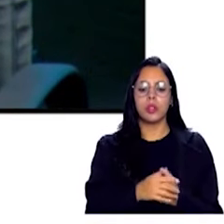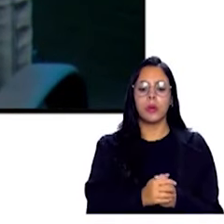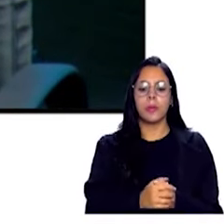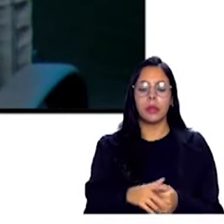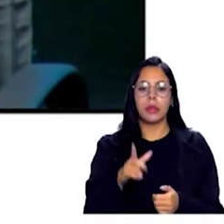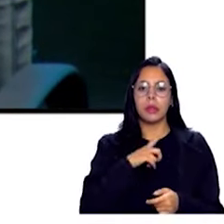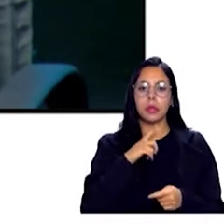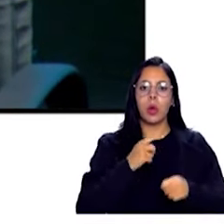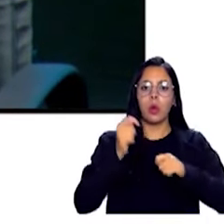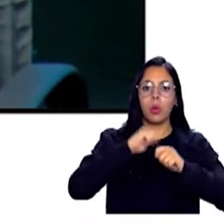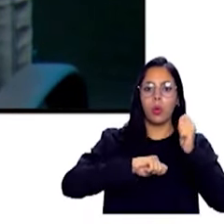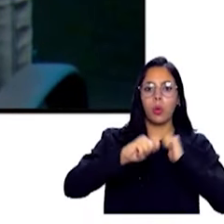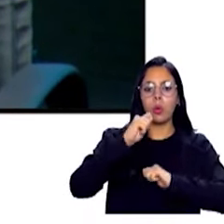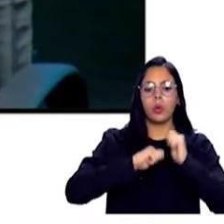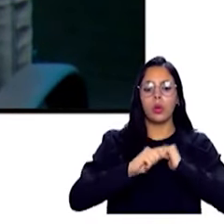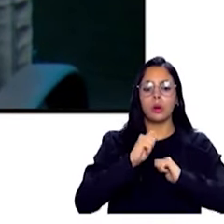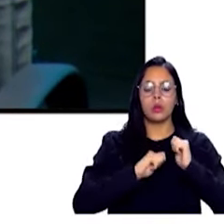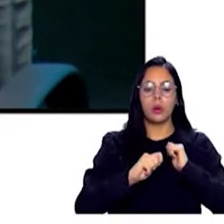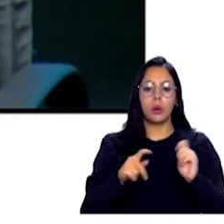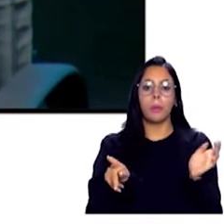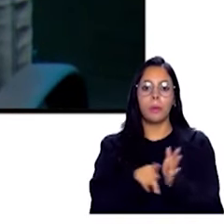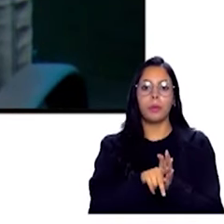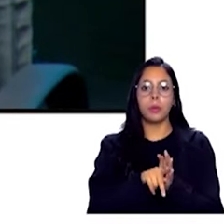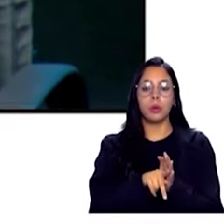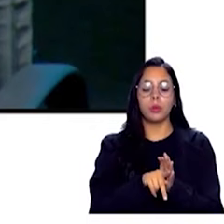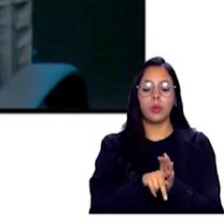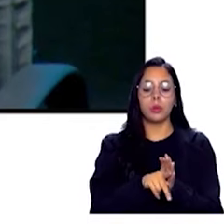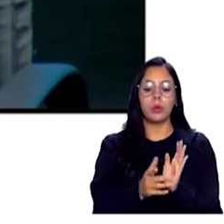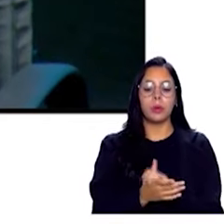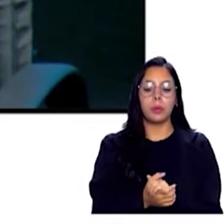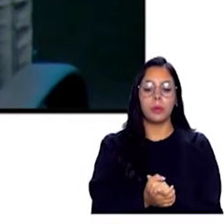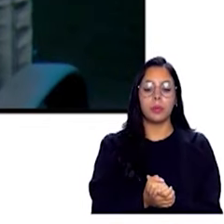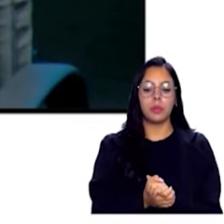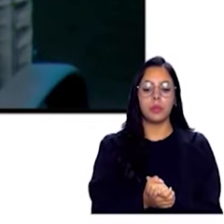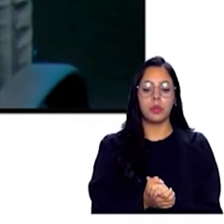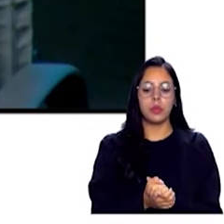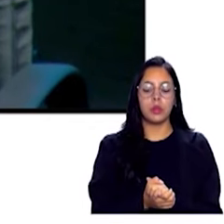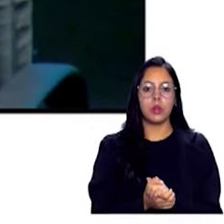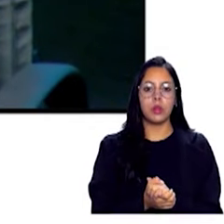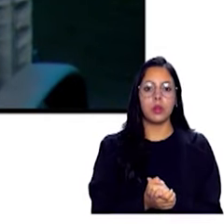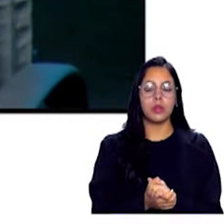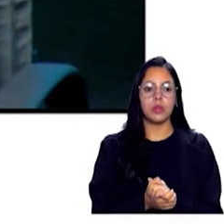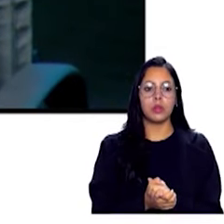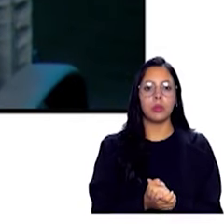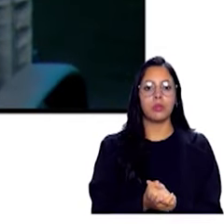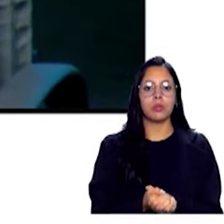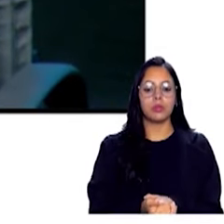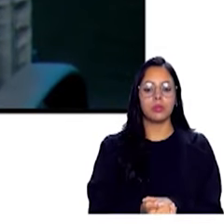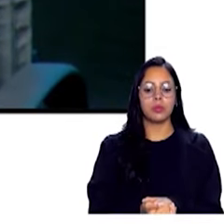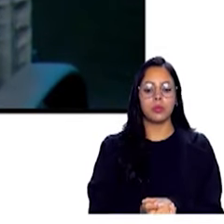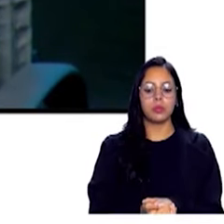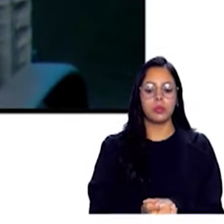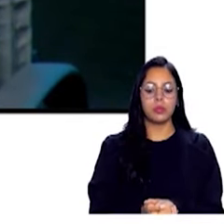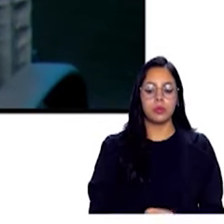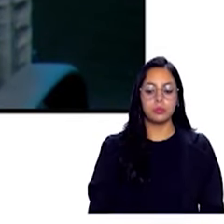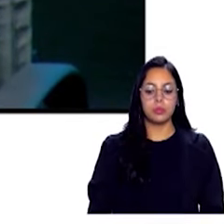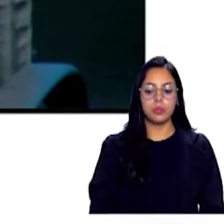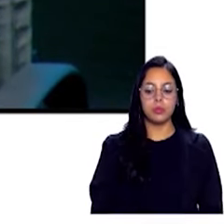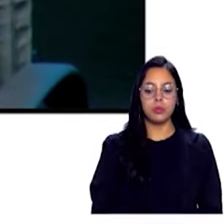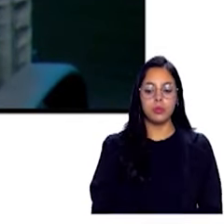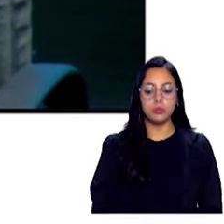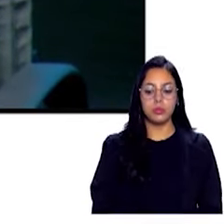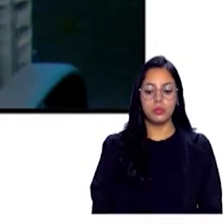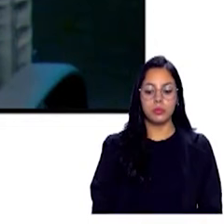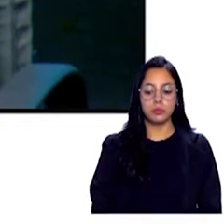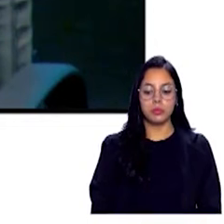de la loi c'est quelque chose qui est aujourd'hui pratique quotidienne de